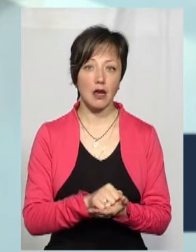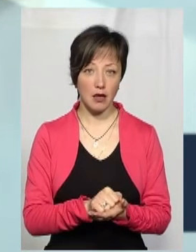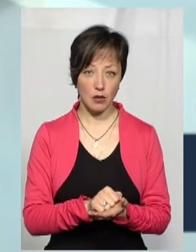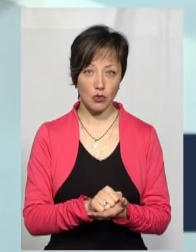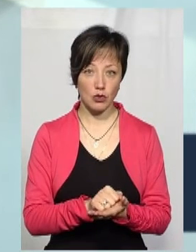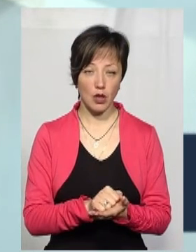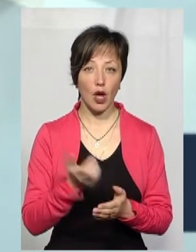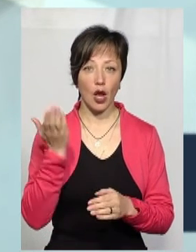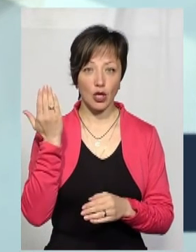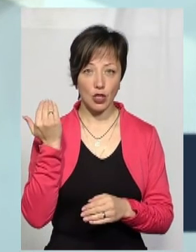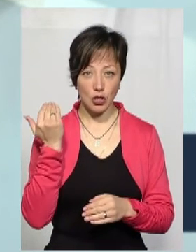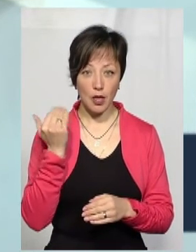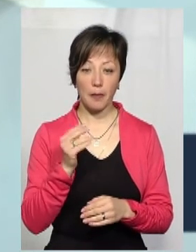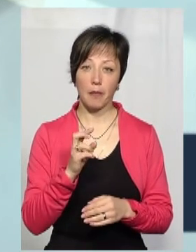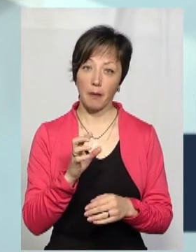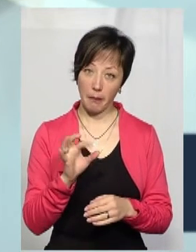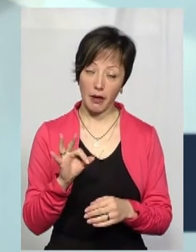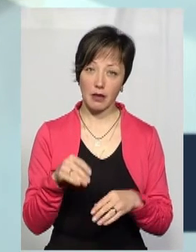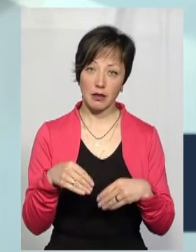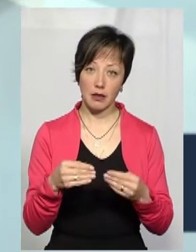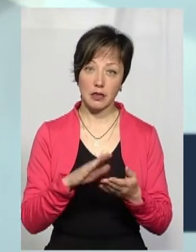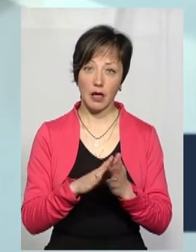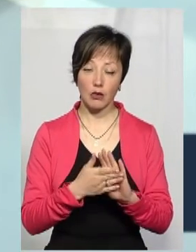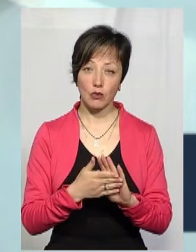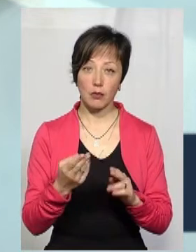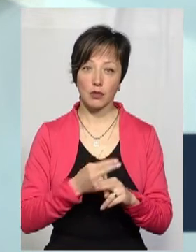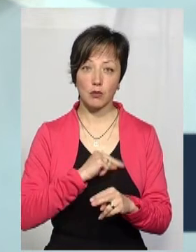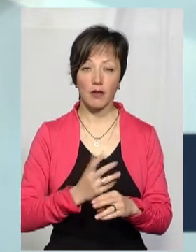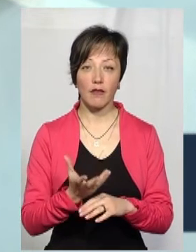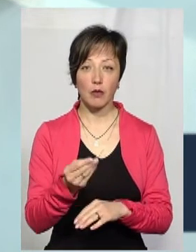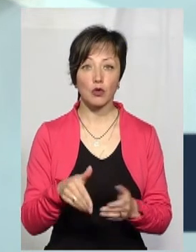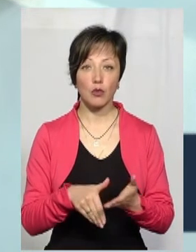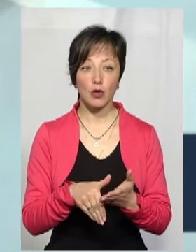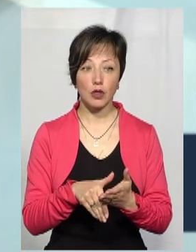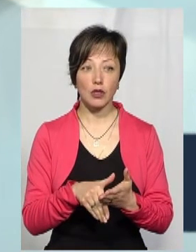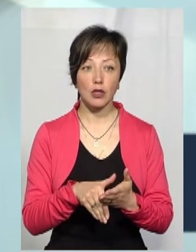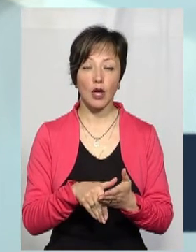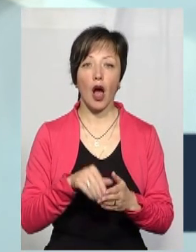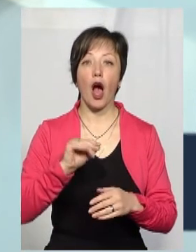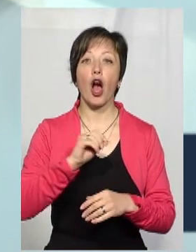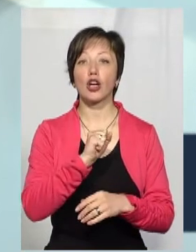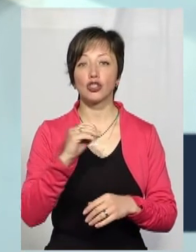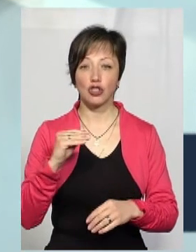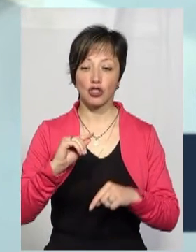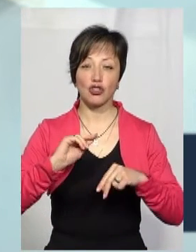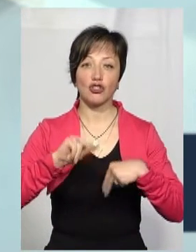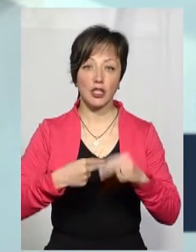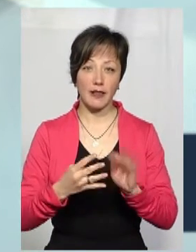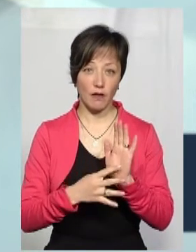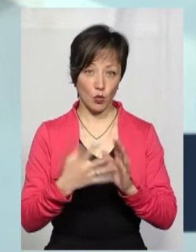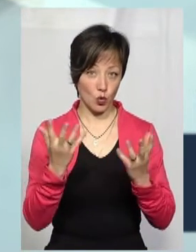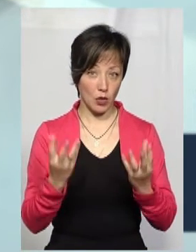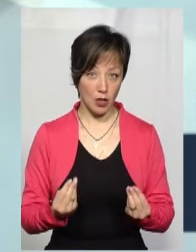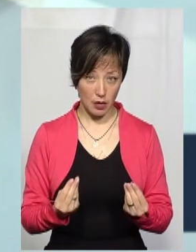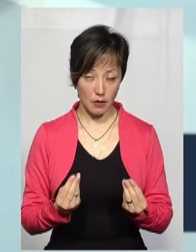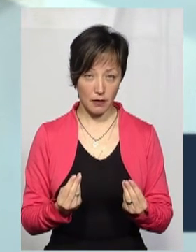зайнятості. Раніше вона б отримала б статус безробітного, а виплату допомоги отримала б аж через 90 днів, тому